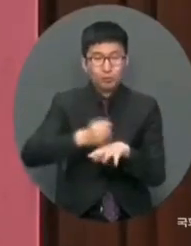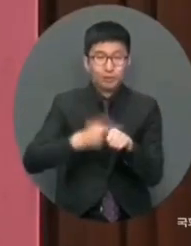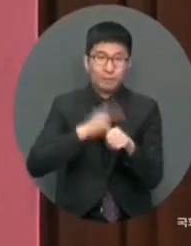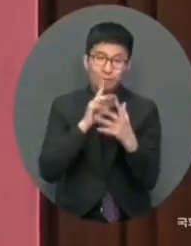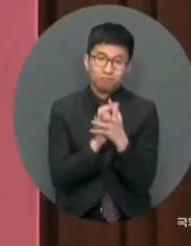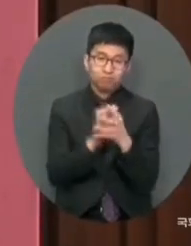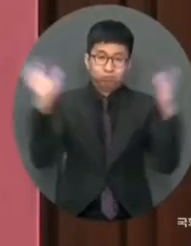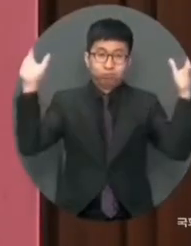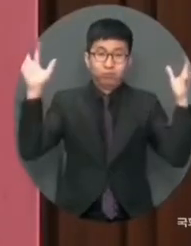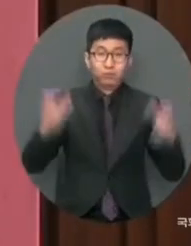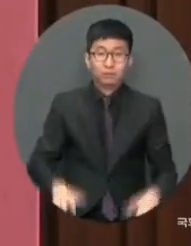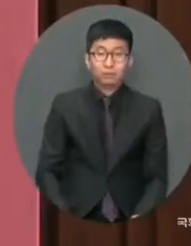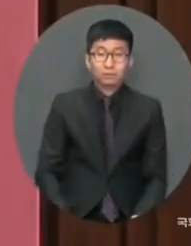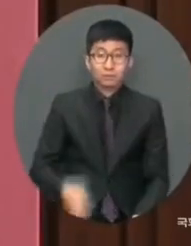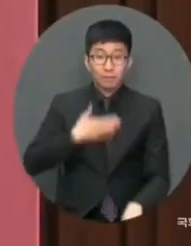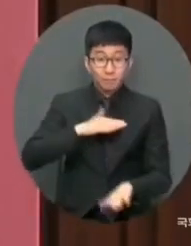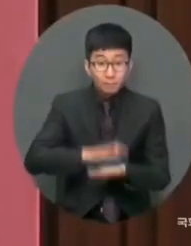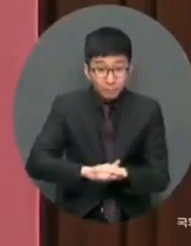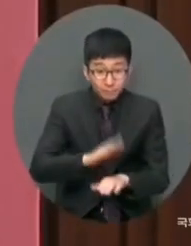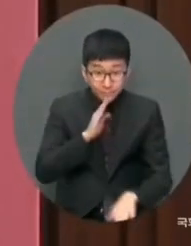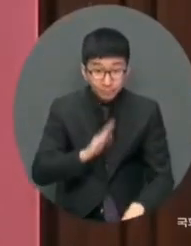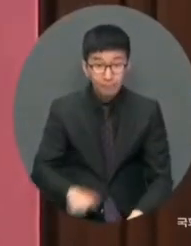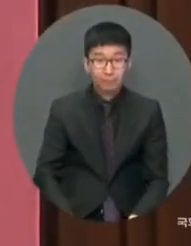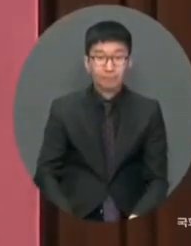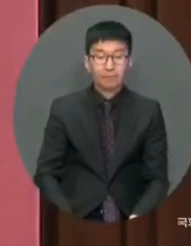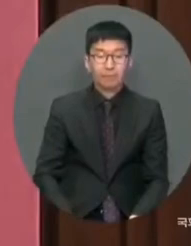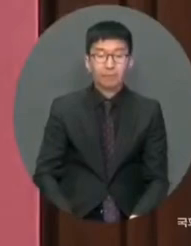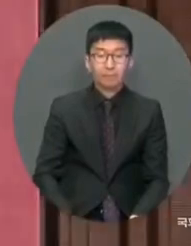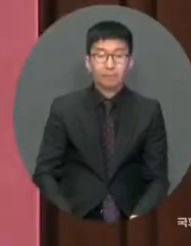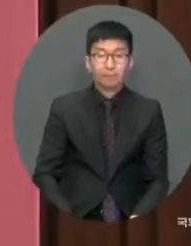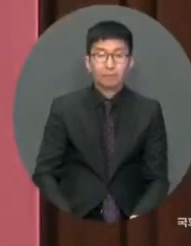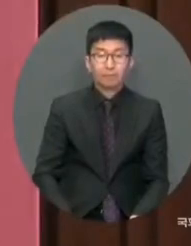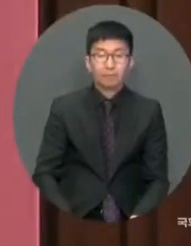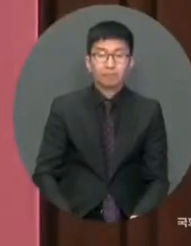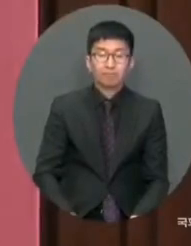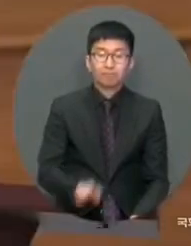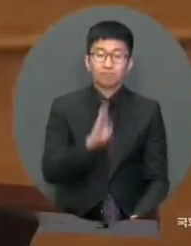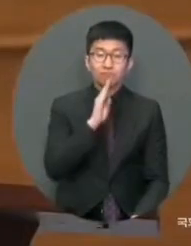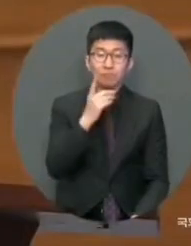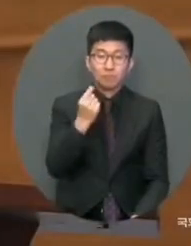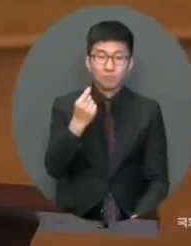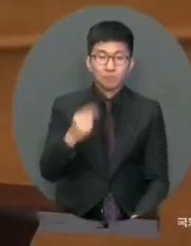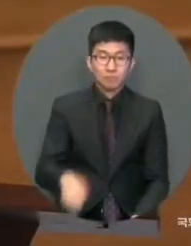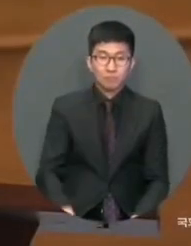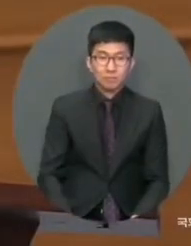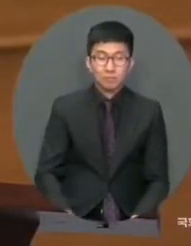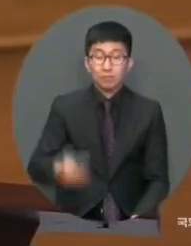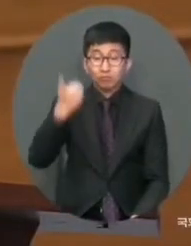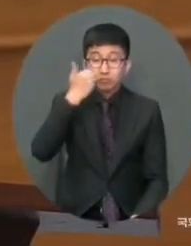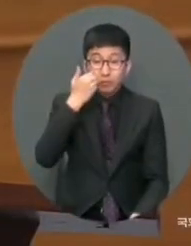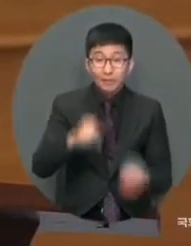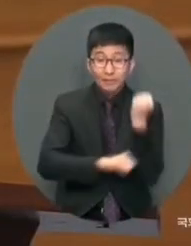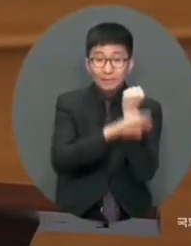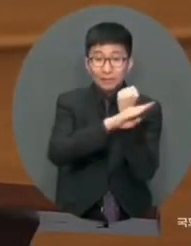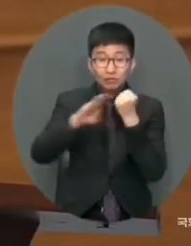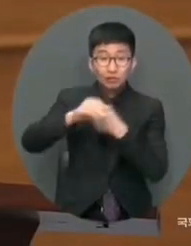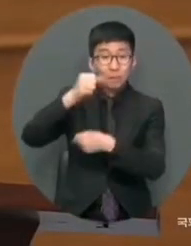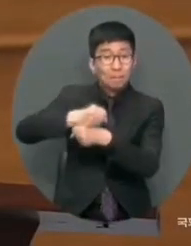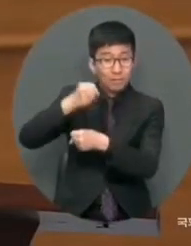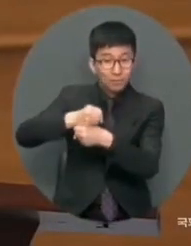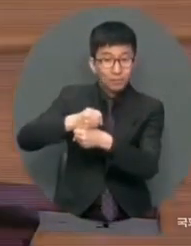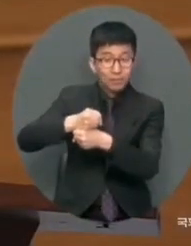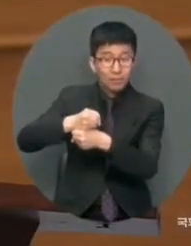굉장한 사회적 파장을 일으켰던 건 기억하시죠? 네, 그런 지침을 어떤 분이